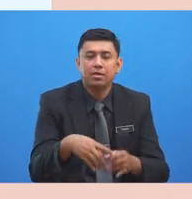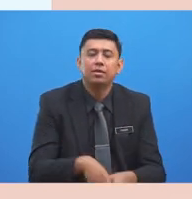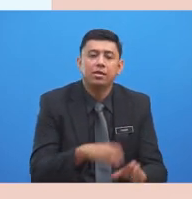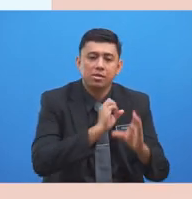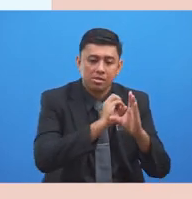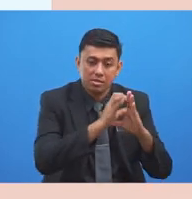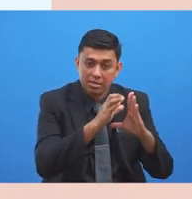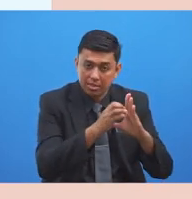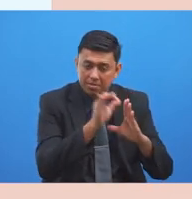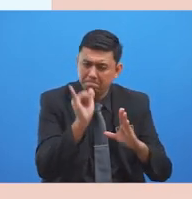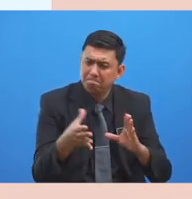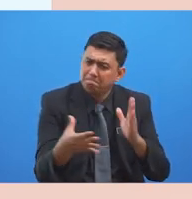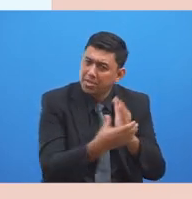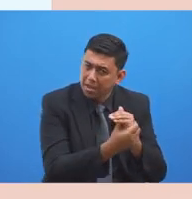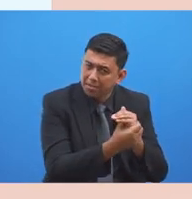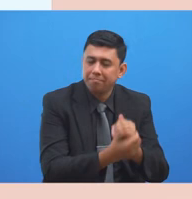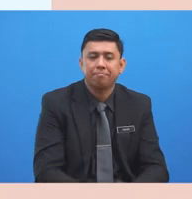data yang dipegang.